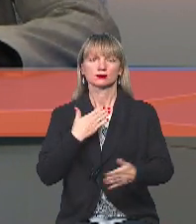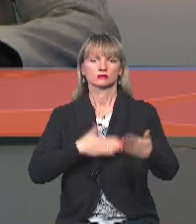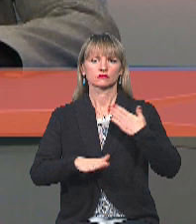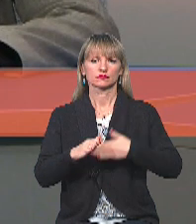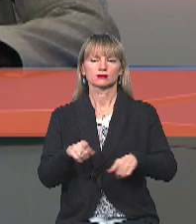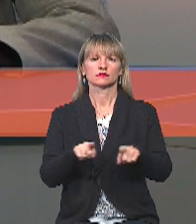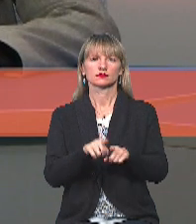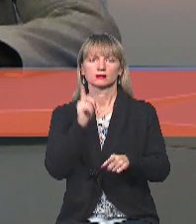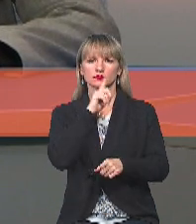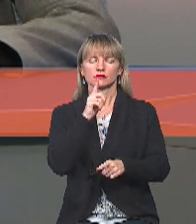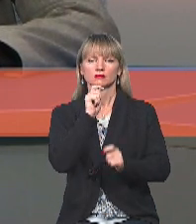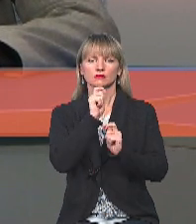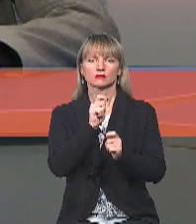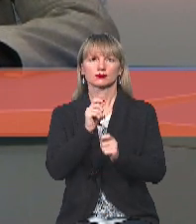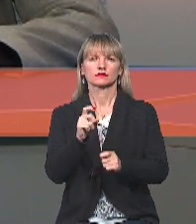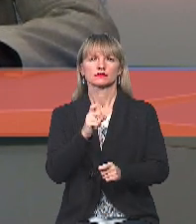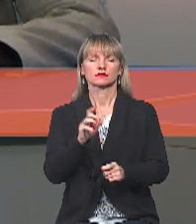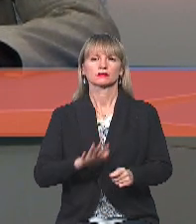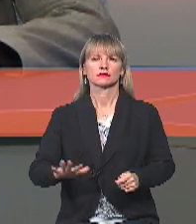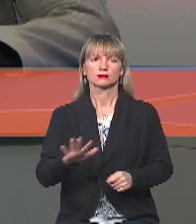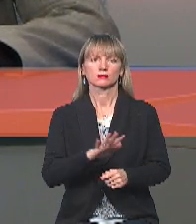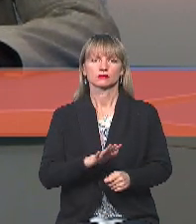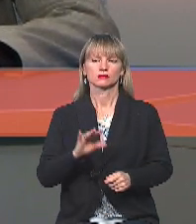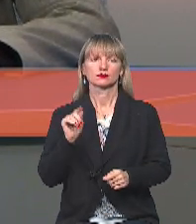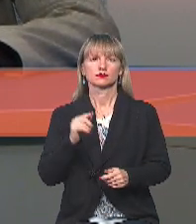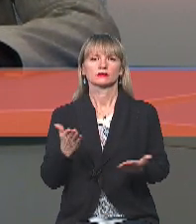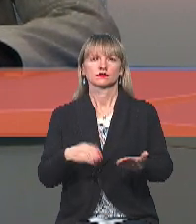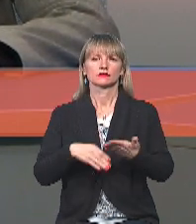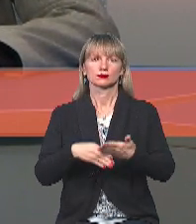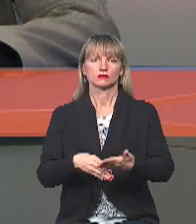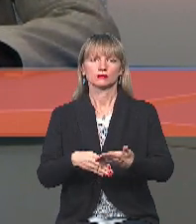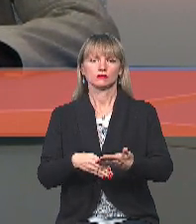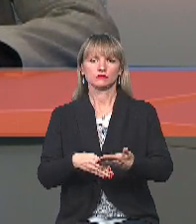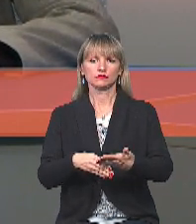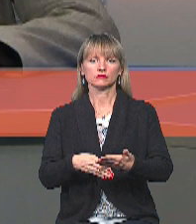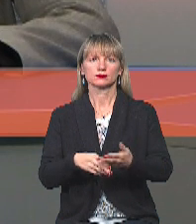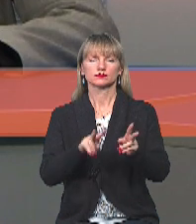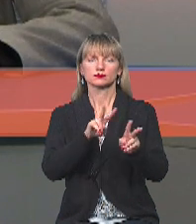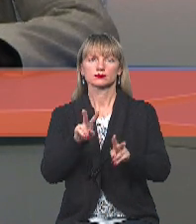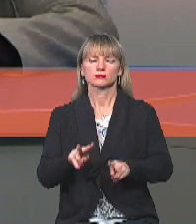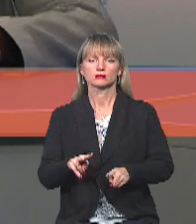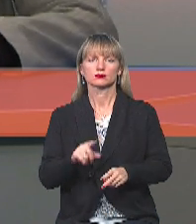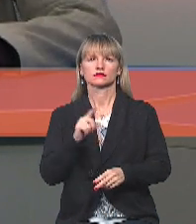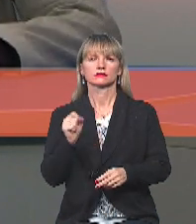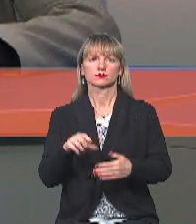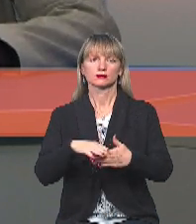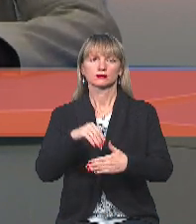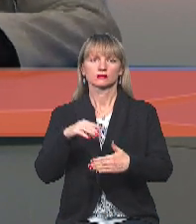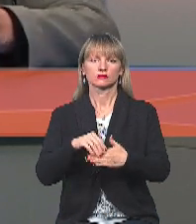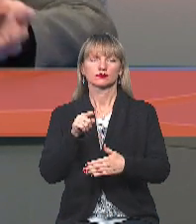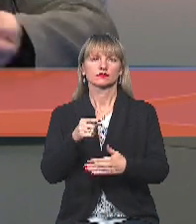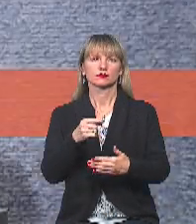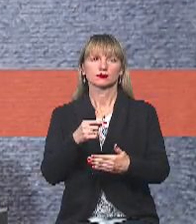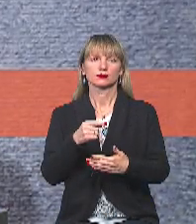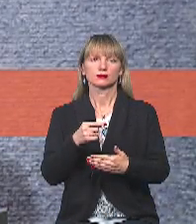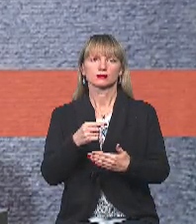таким невеличким сувеніром з Майдану. Ті, які допомагали, звичайно, спостерігати за виборами, вони не